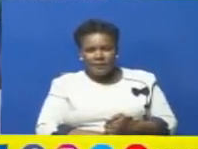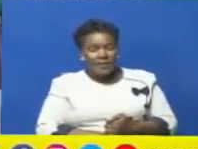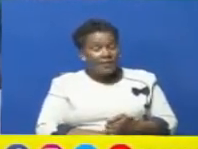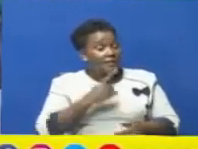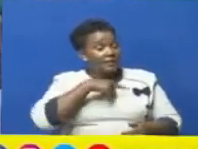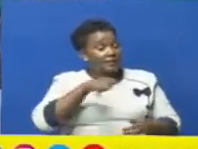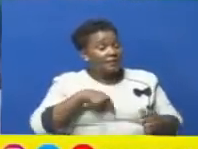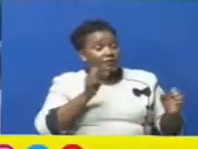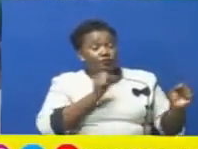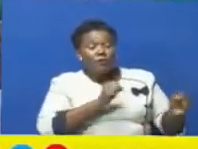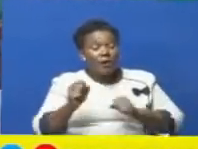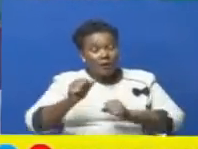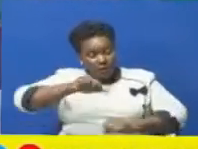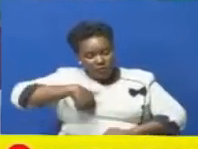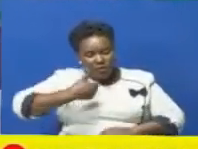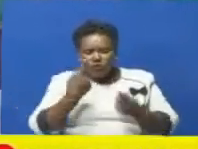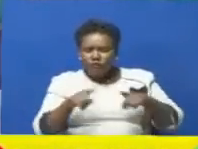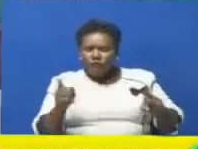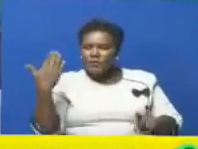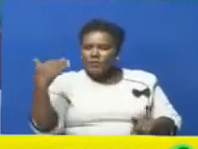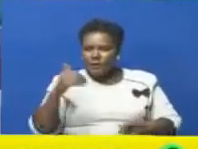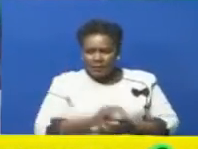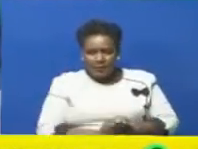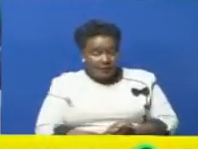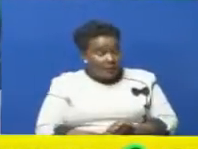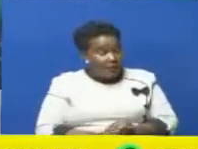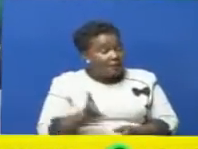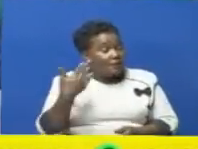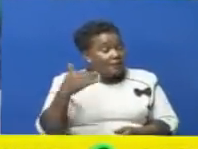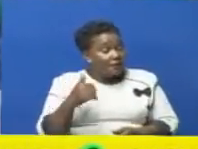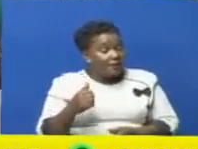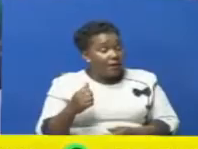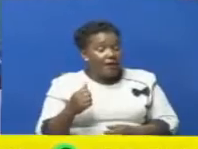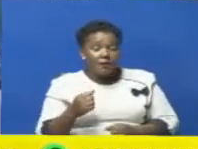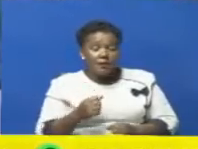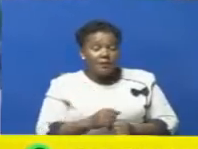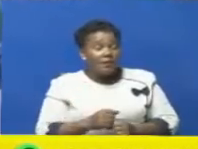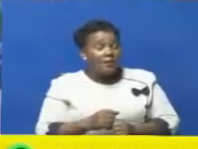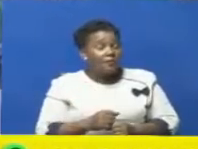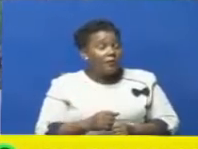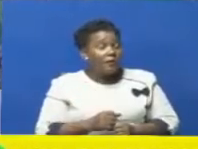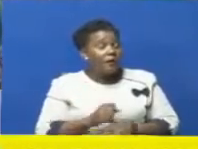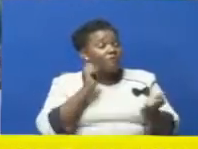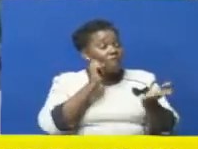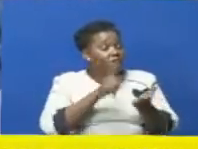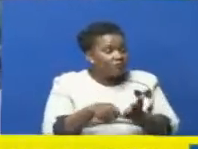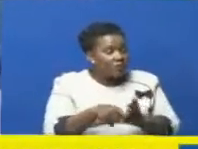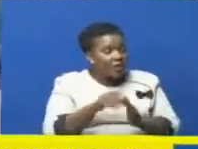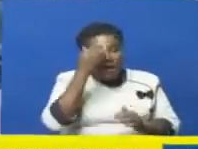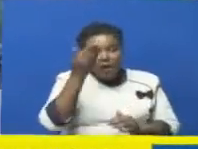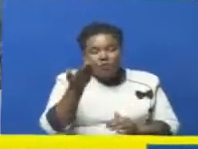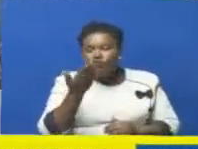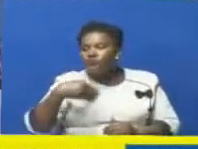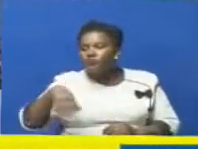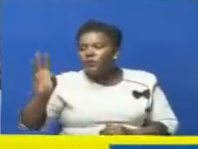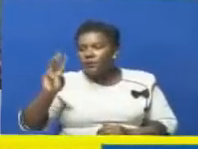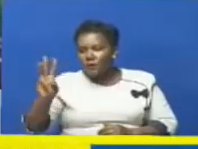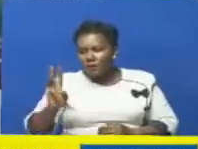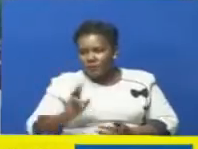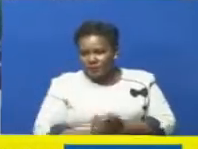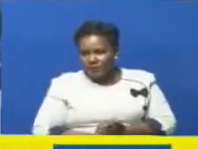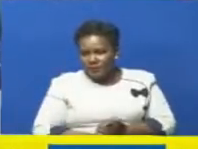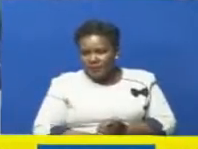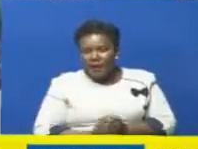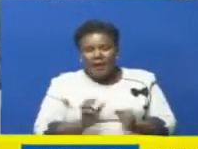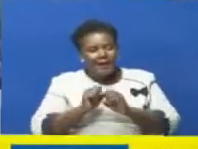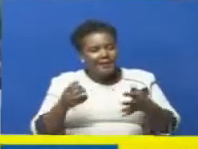utaratibu tofauti na miaka ya nyuma. Sababu miaka ya nyuma unatoka barabarani uambi wapi kwa kwenda. Unatoka barabarani unaambia labda nenda sehemu fulani kile mwisho wa siku utarudi tena barabarani.